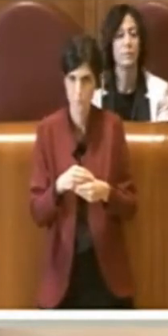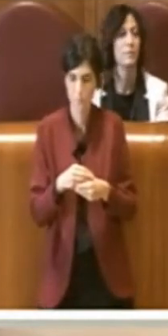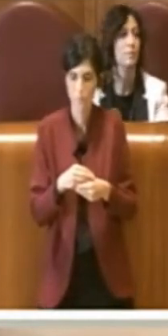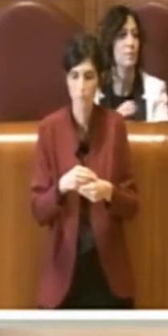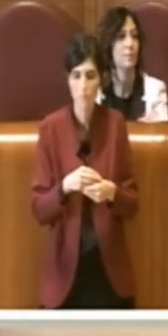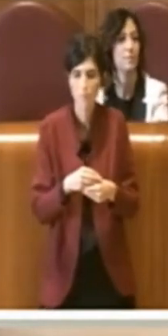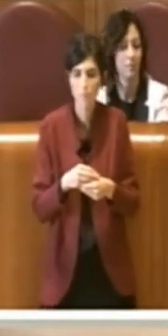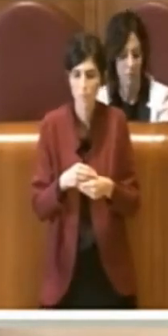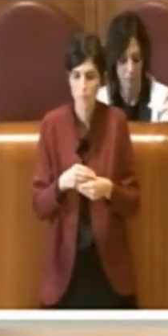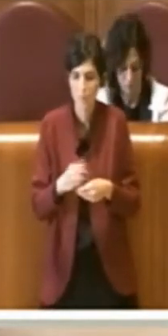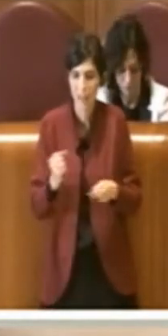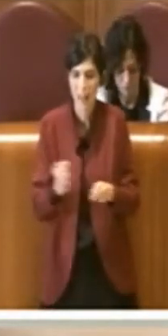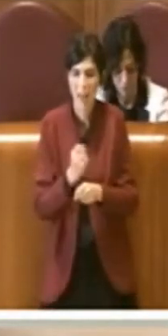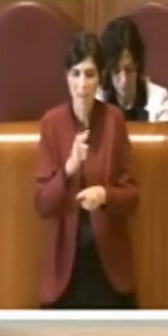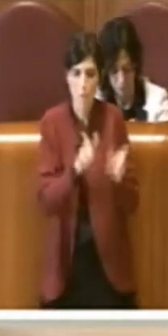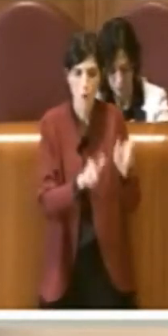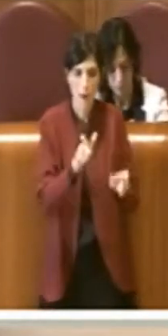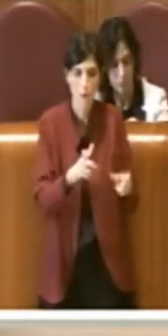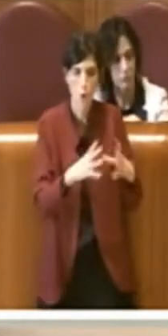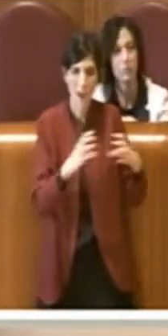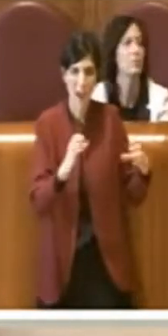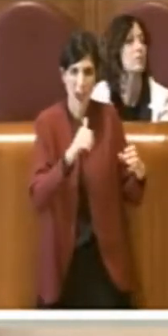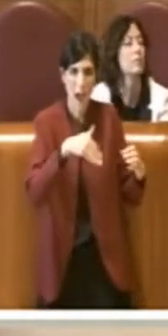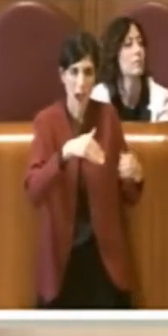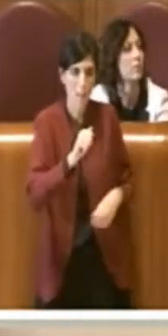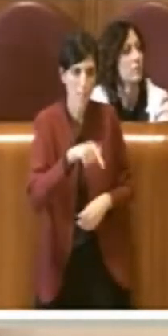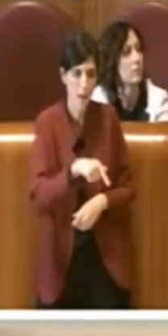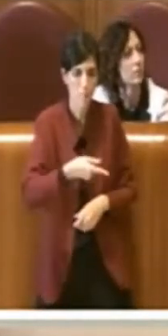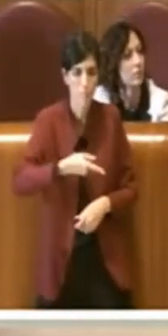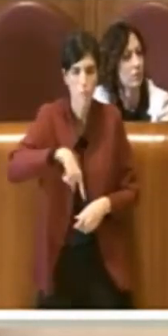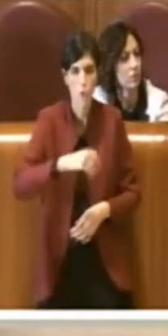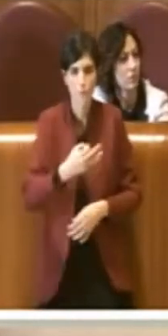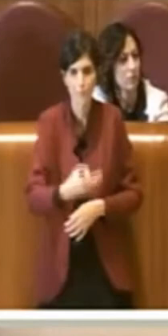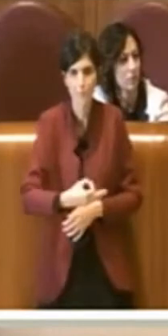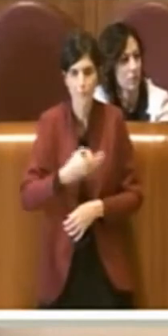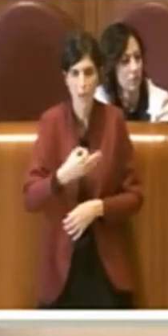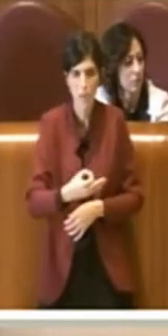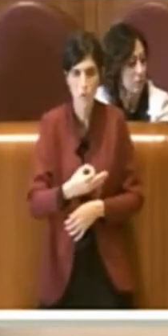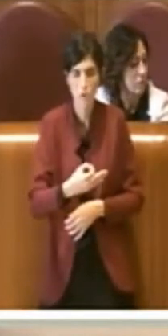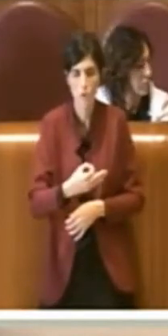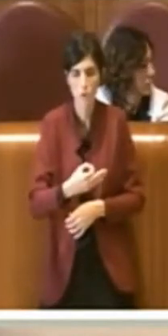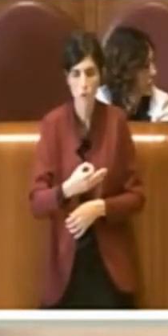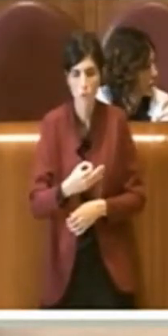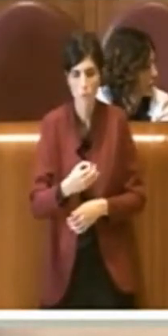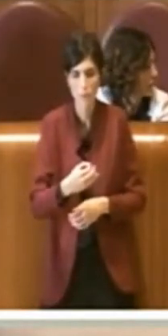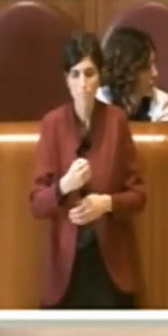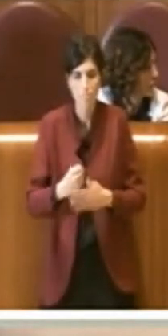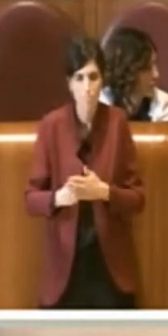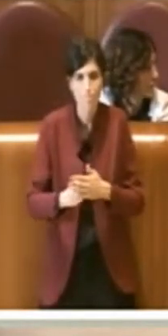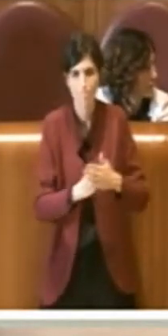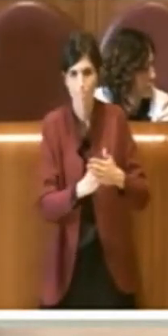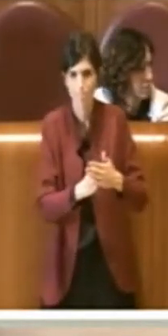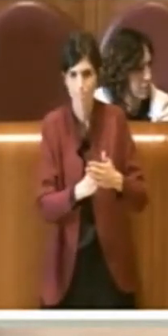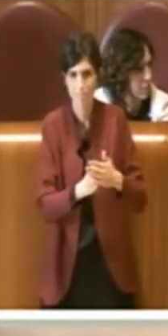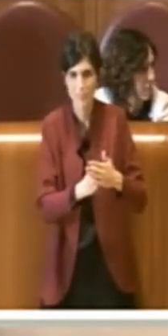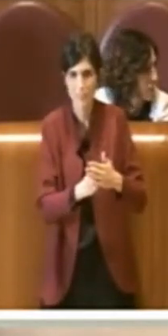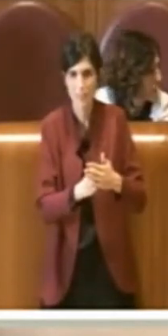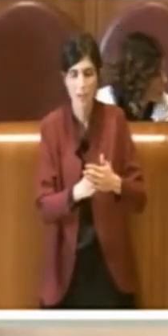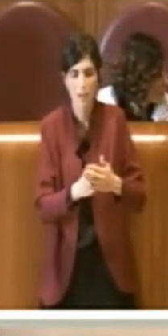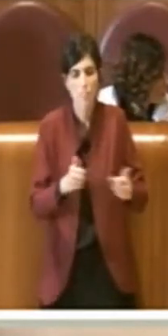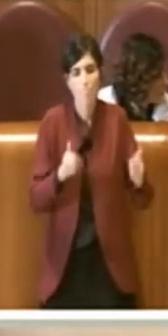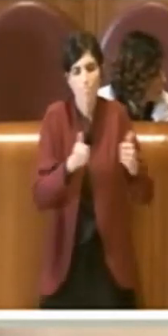Con i lavoratori di Ama, in realtà noi spesso abbiamo solidarizzato anche con i lavoratori, quelli